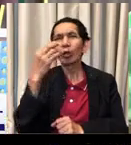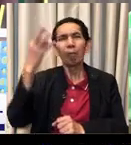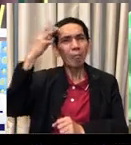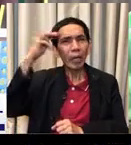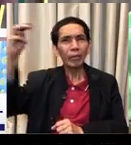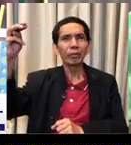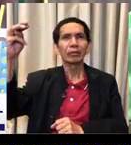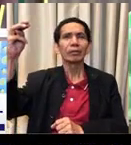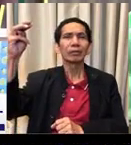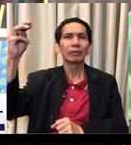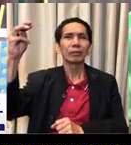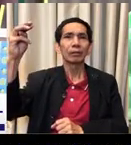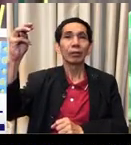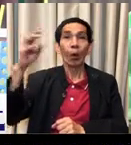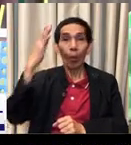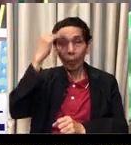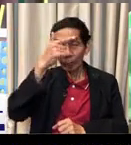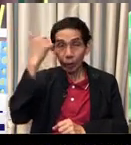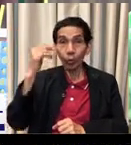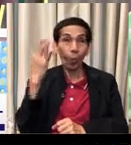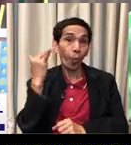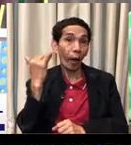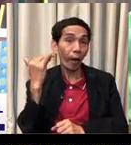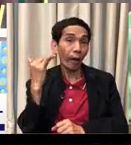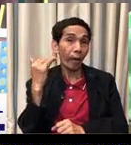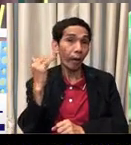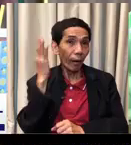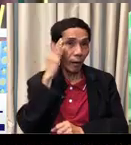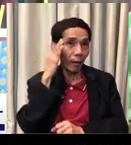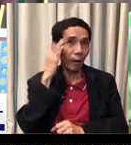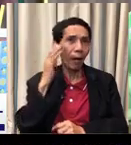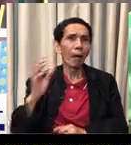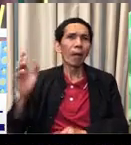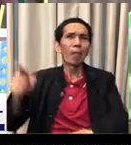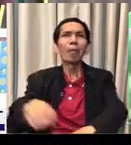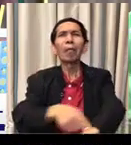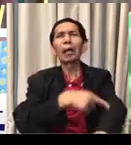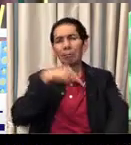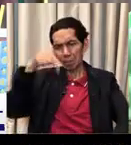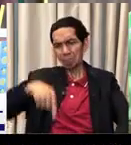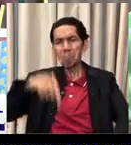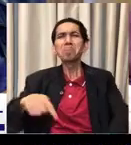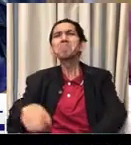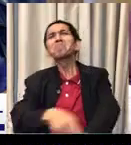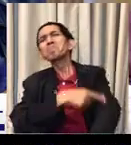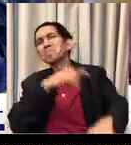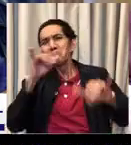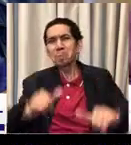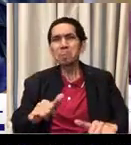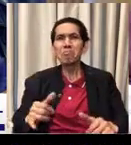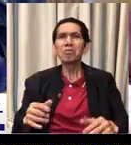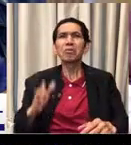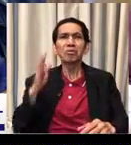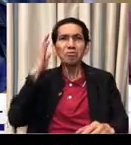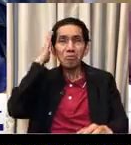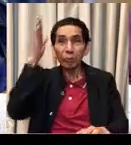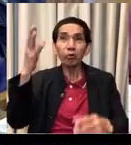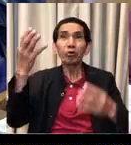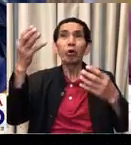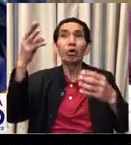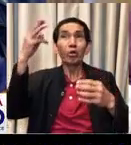eh. Bakit? Alam nyo bakit? Matagal na kami rito. Mawawala rin yung mayor na